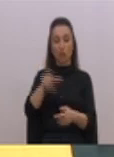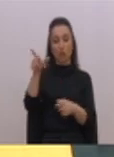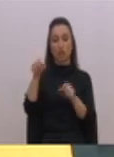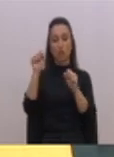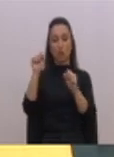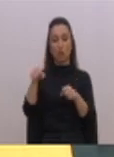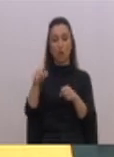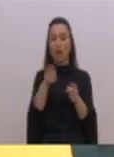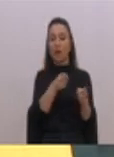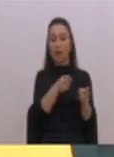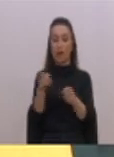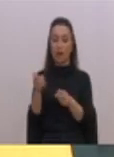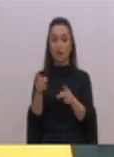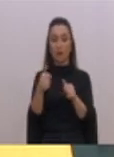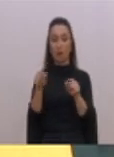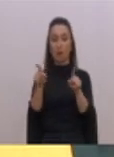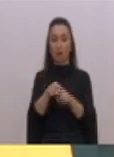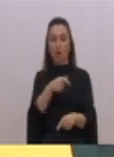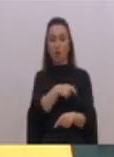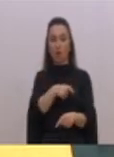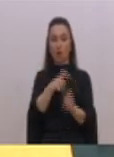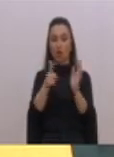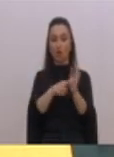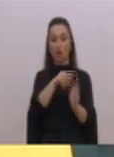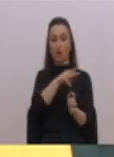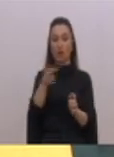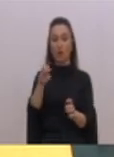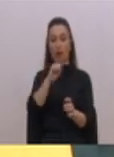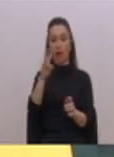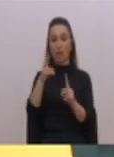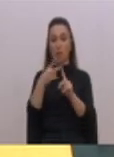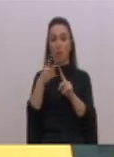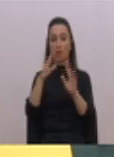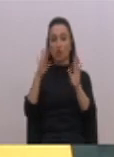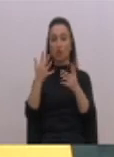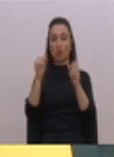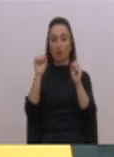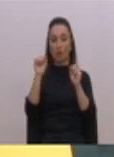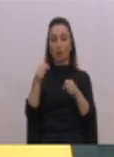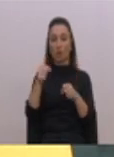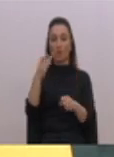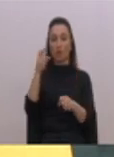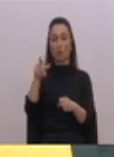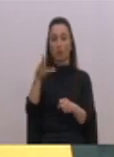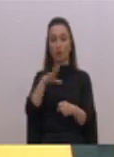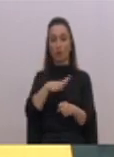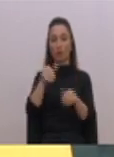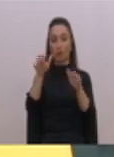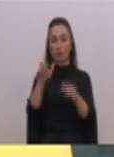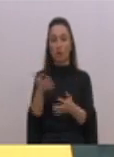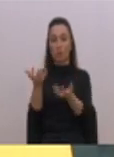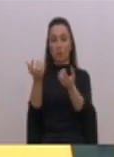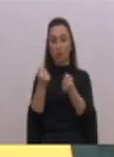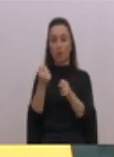მან გაძარცოს რომელიმე კომპანია 7 მილიონით, ან მეორე შემთხვევაში შეიძლება რომ სტრასბურგს ქონდეს გადაწყვეტილება